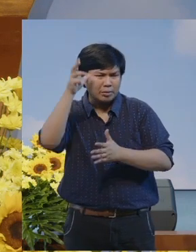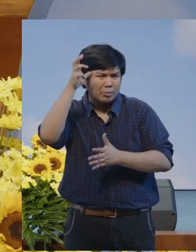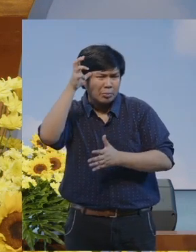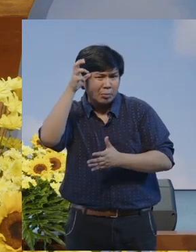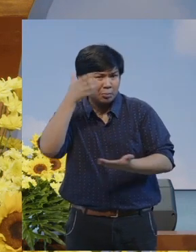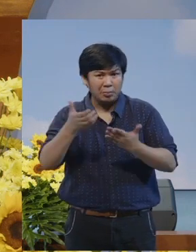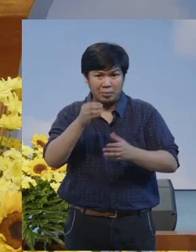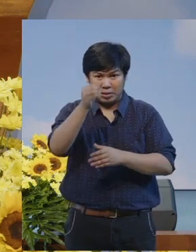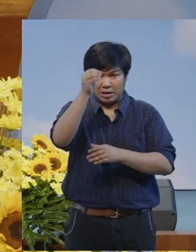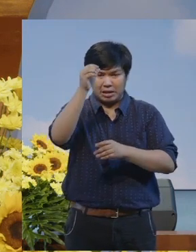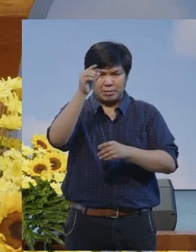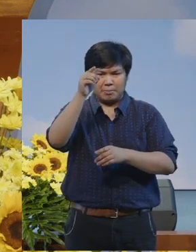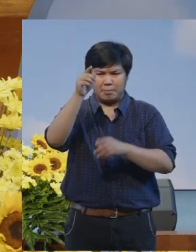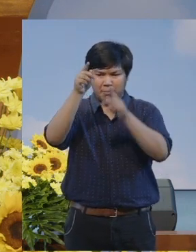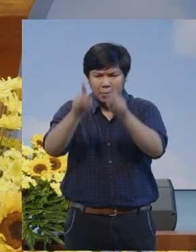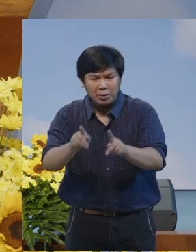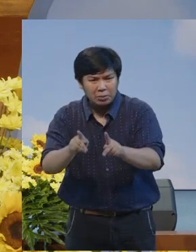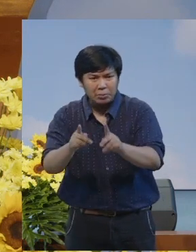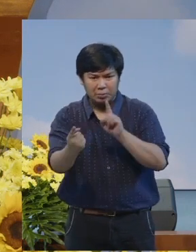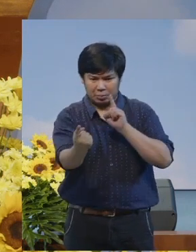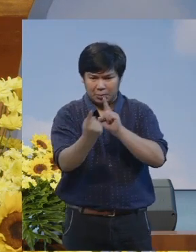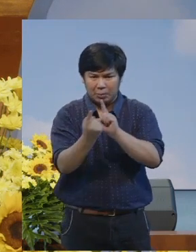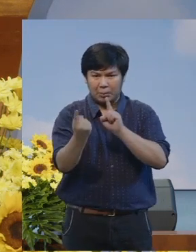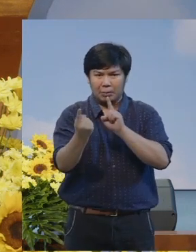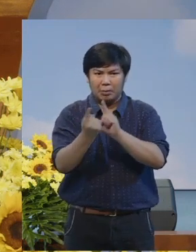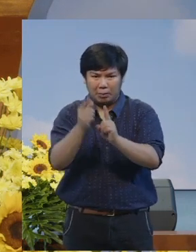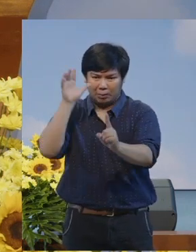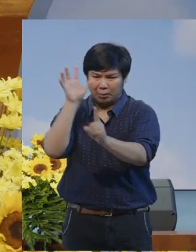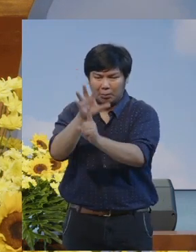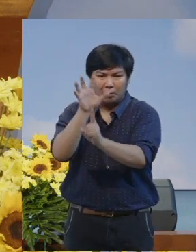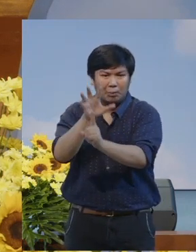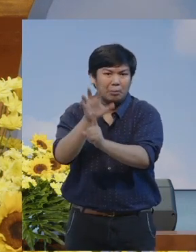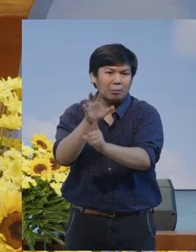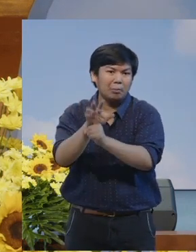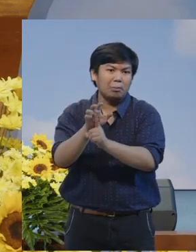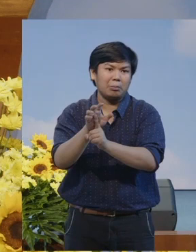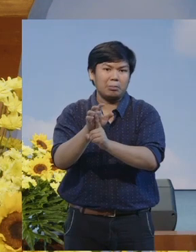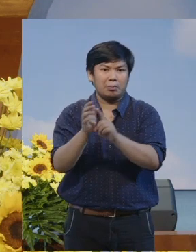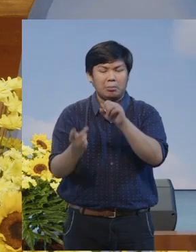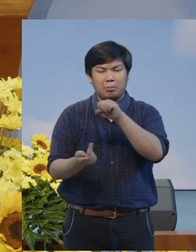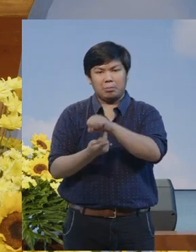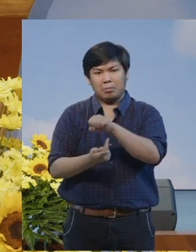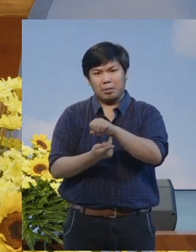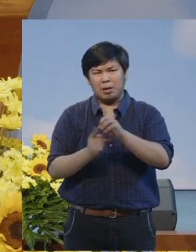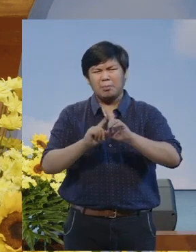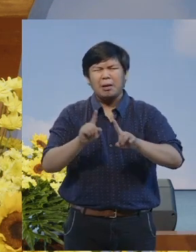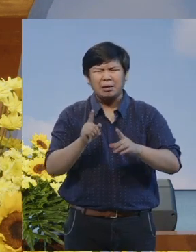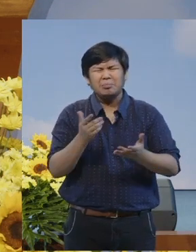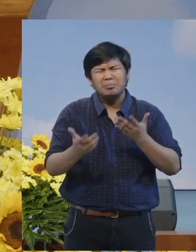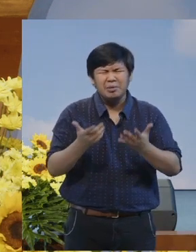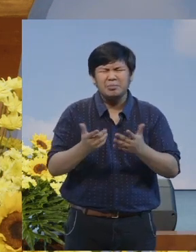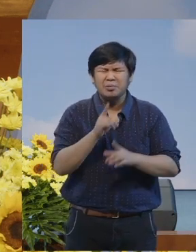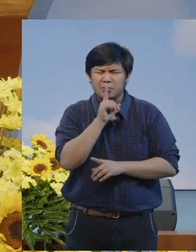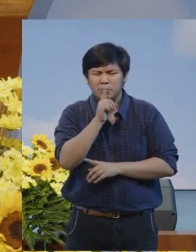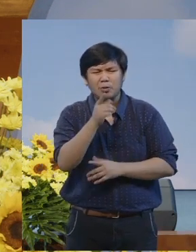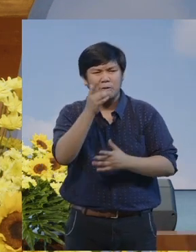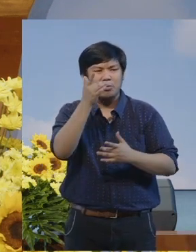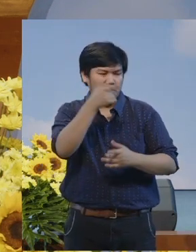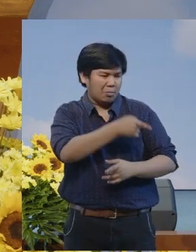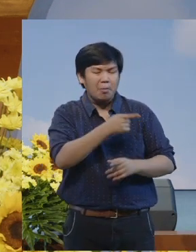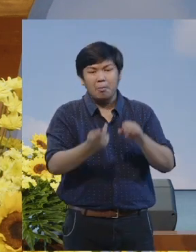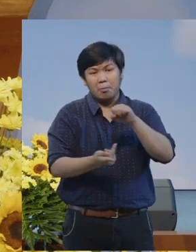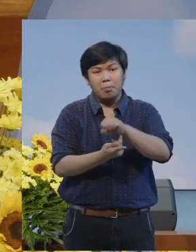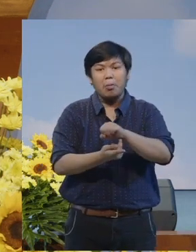isang tao na palagi siyang hinaharas. Pero malamang yung una pong interpretasyon ang mas